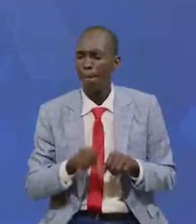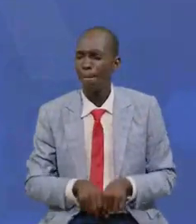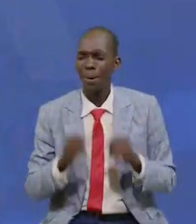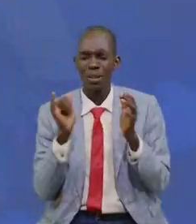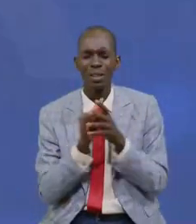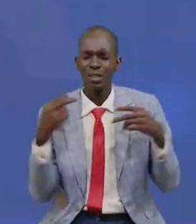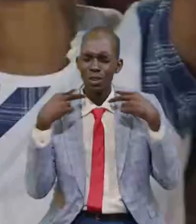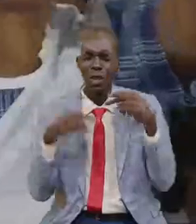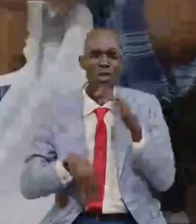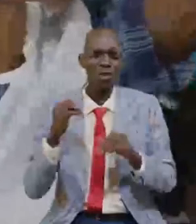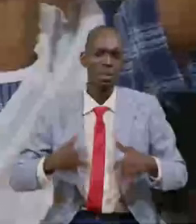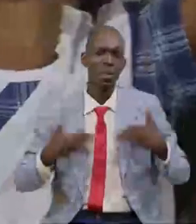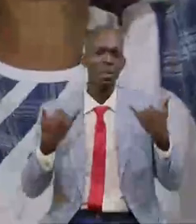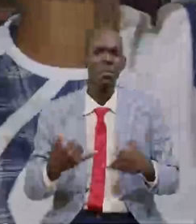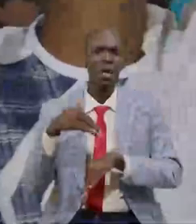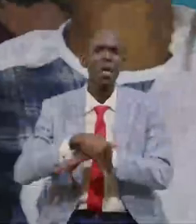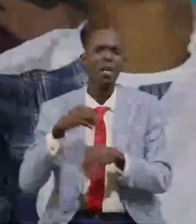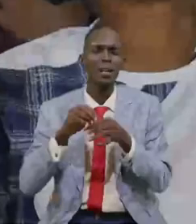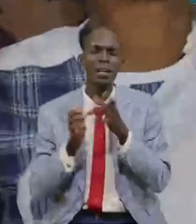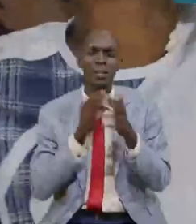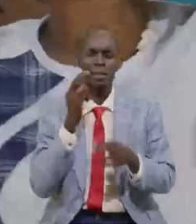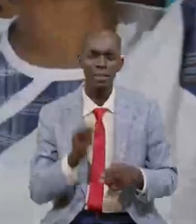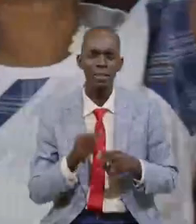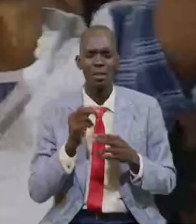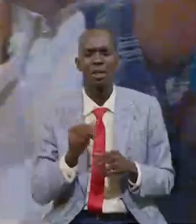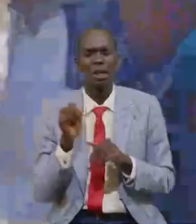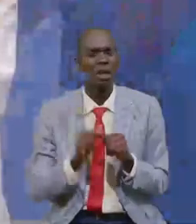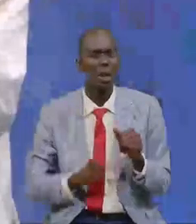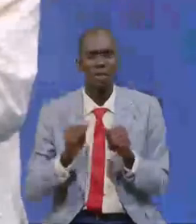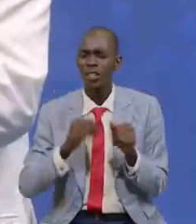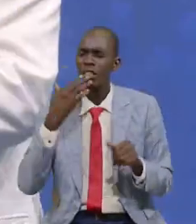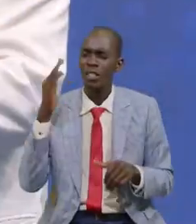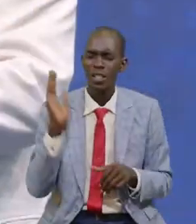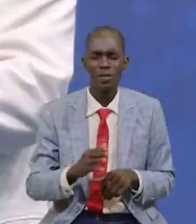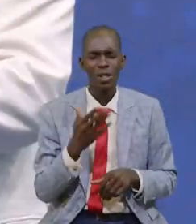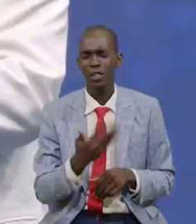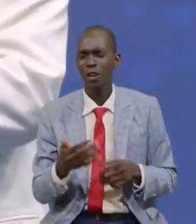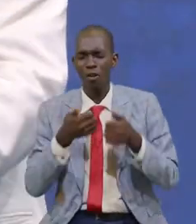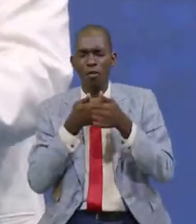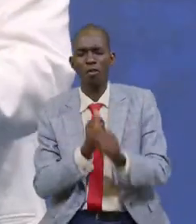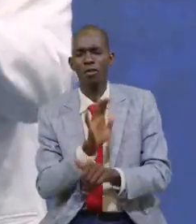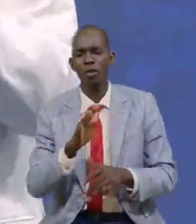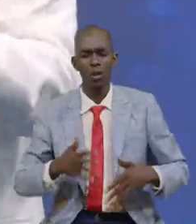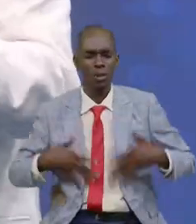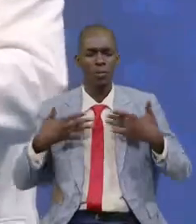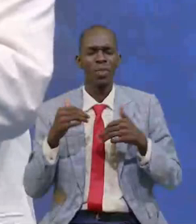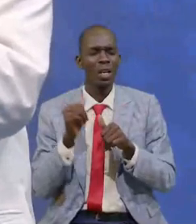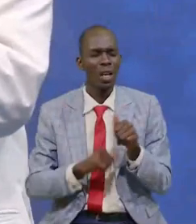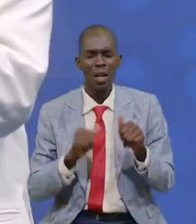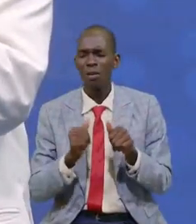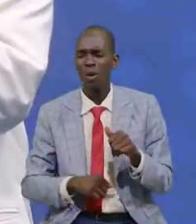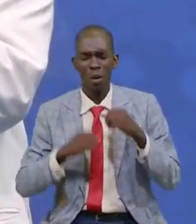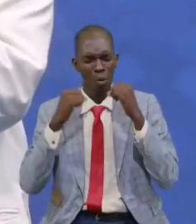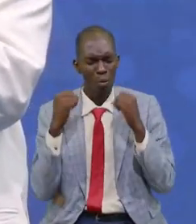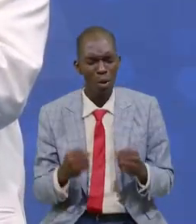Je brise le jour là dans ta vie au nom de Jésus-Christ. Toutes choses mauvaises qui t'accompagnent,